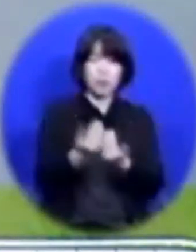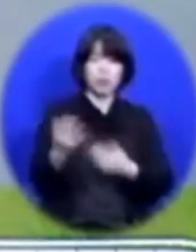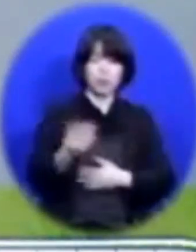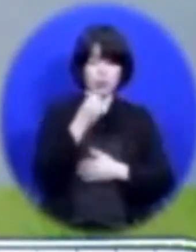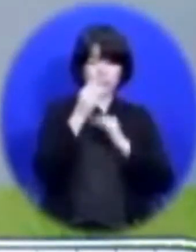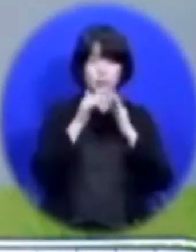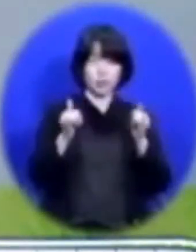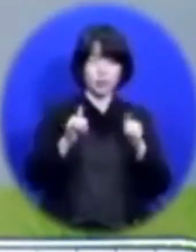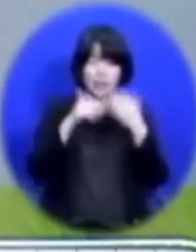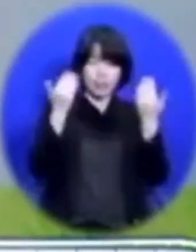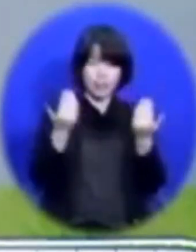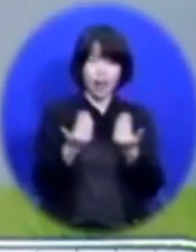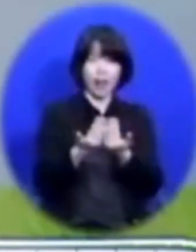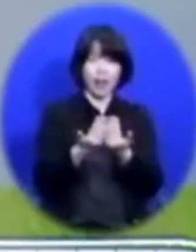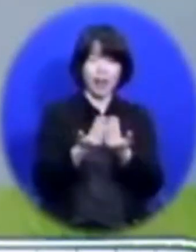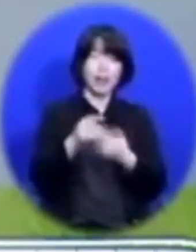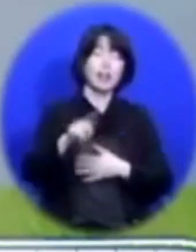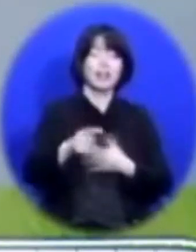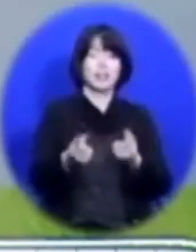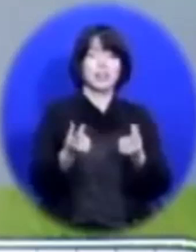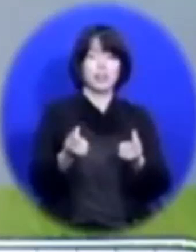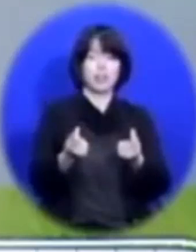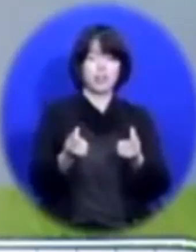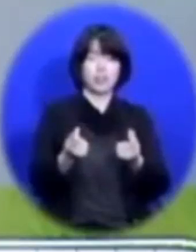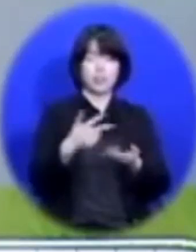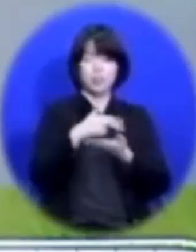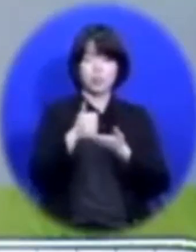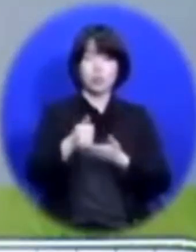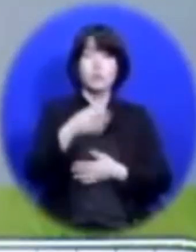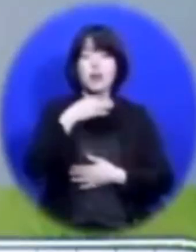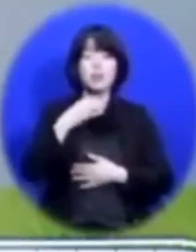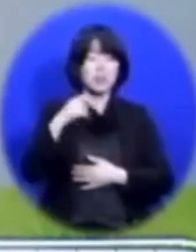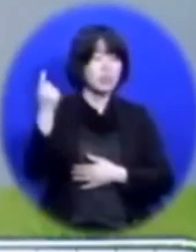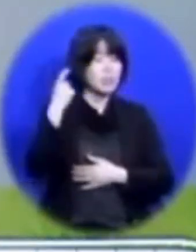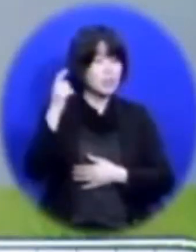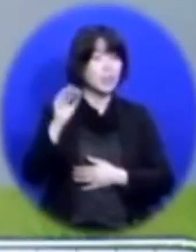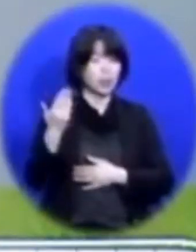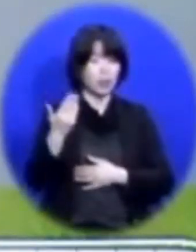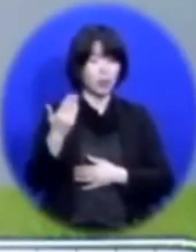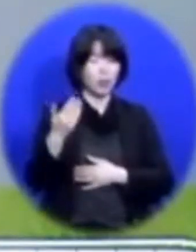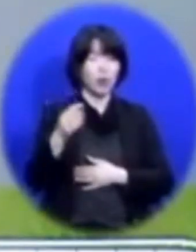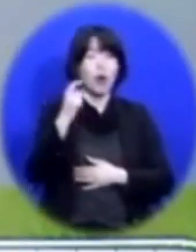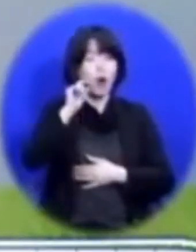은어려움에 직면할때주님의동일한음성을듣습니다 .